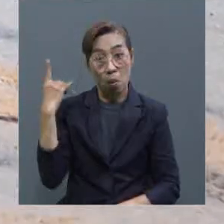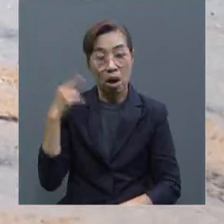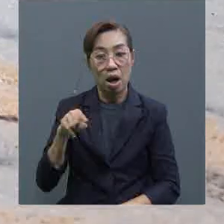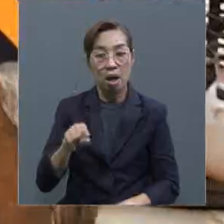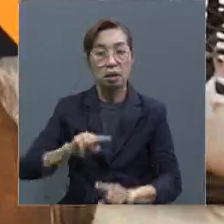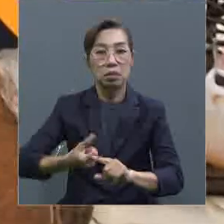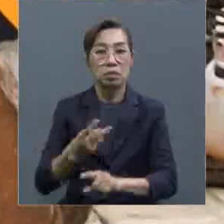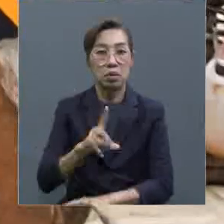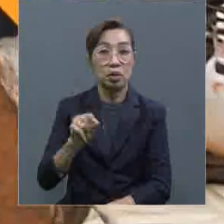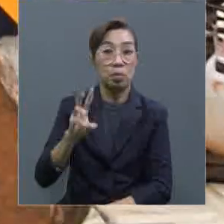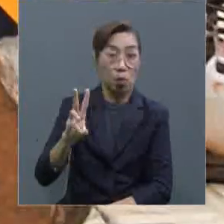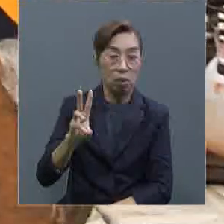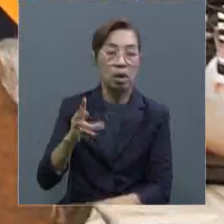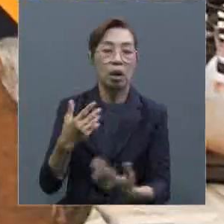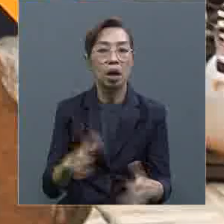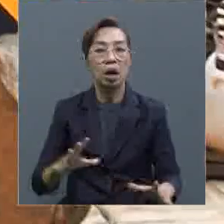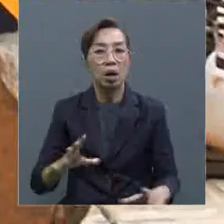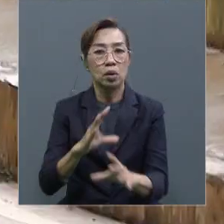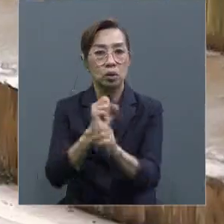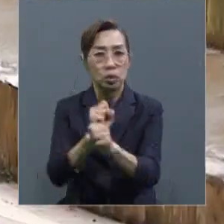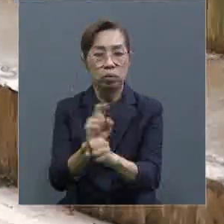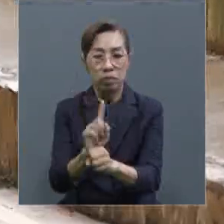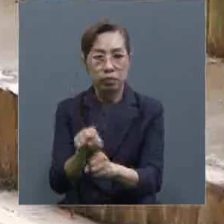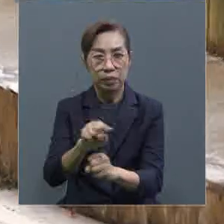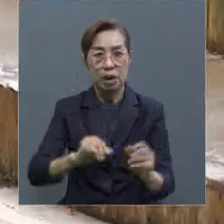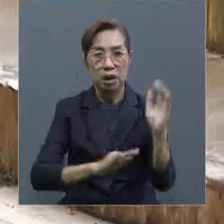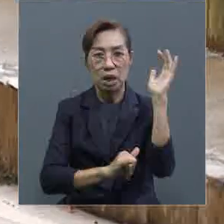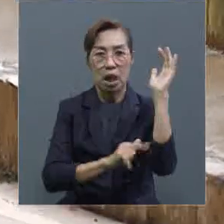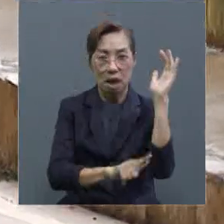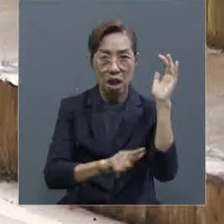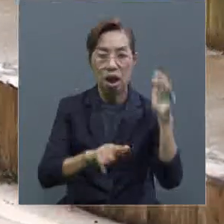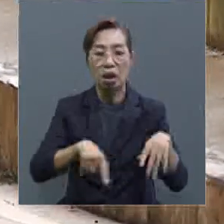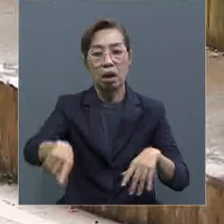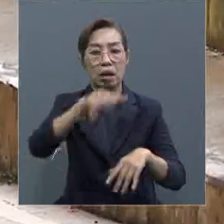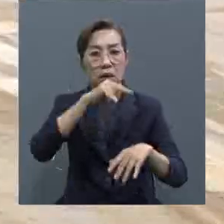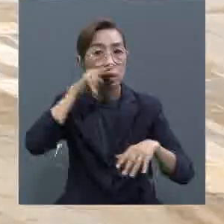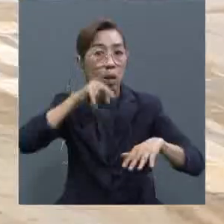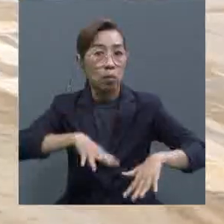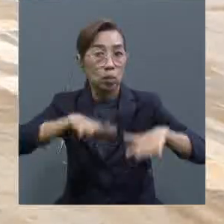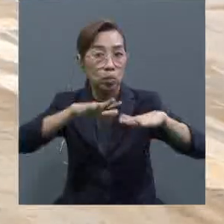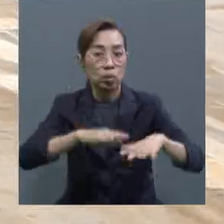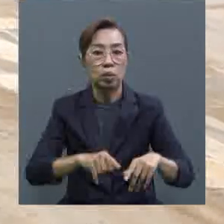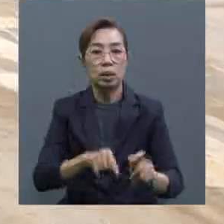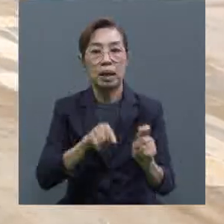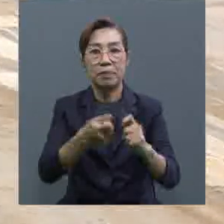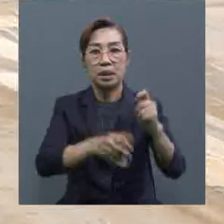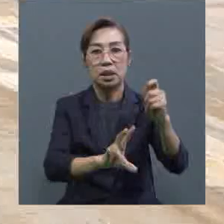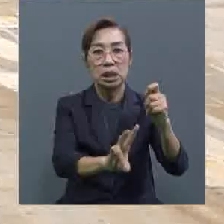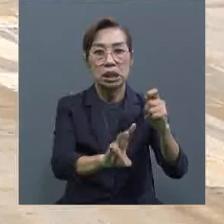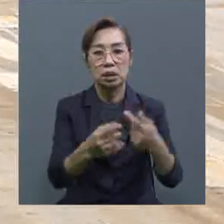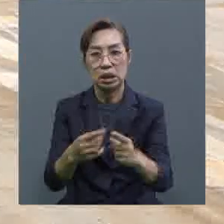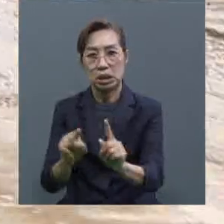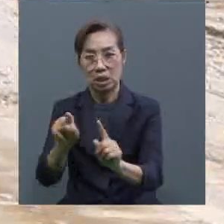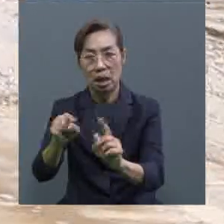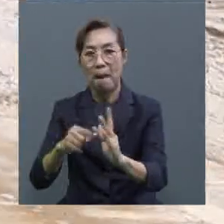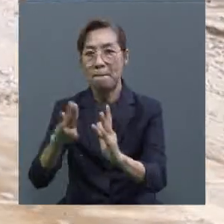26ธันวาคมจนถึงเมื่อวานนี้เครับข้อมูลพบว่าจังหวัดยะลามีพื้นที่ได้รับผลกระทบจากน้ำท่วม 7อำเภอยกเว้น